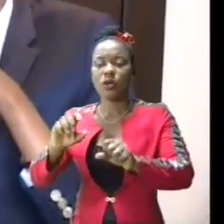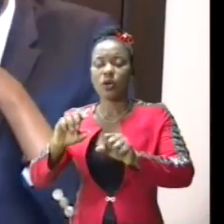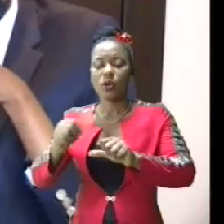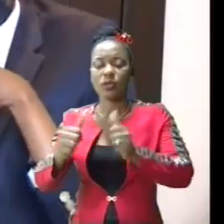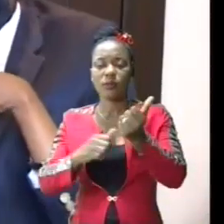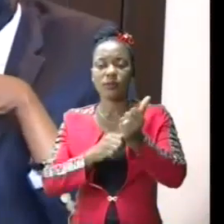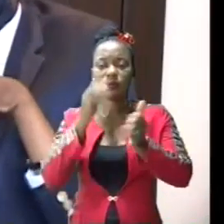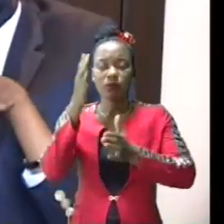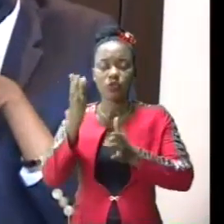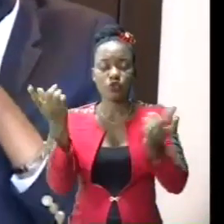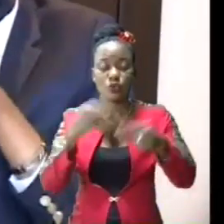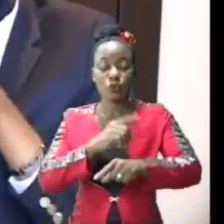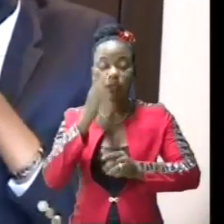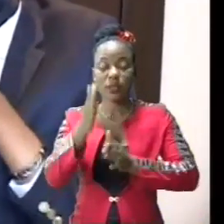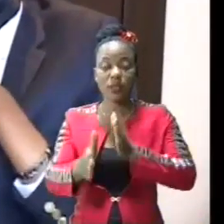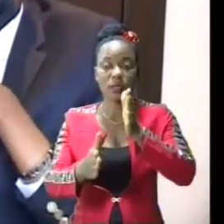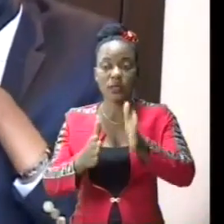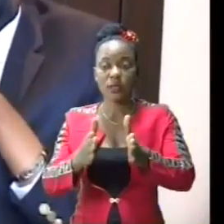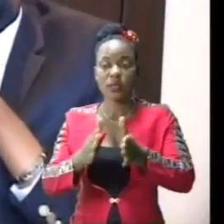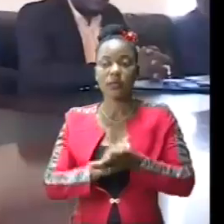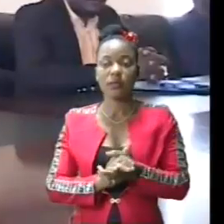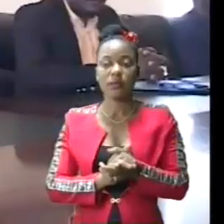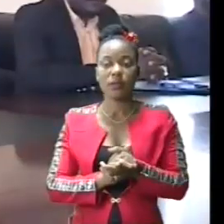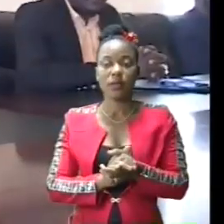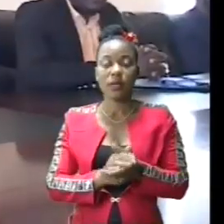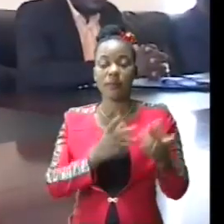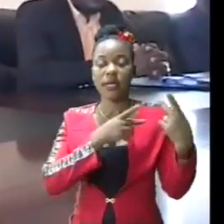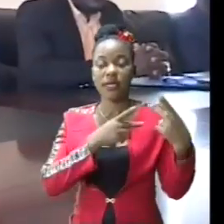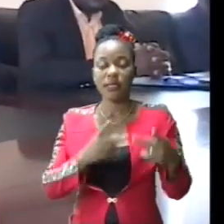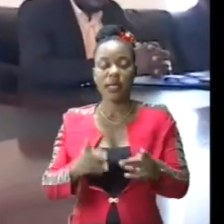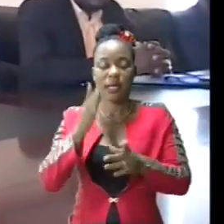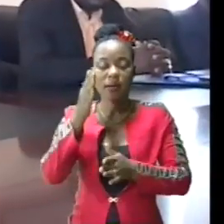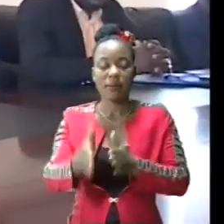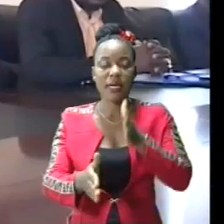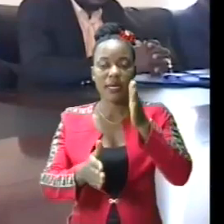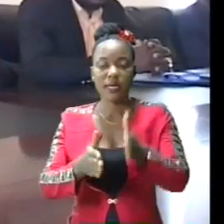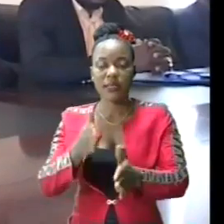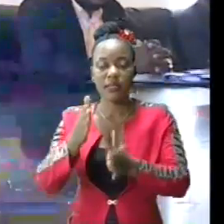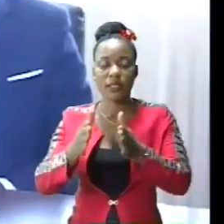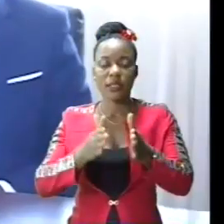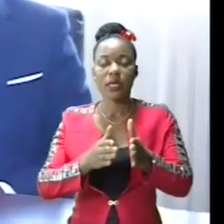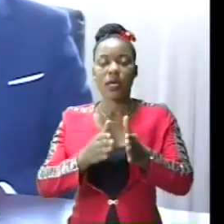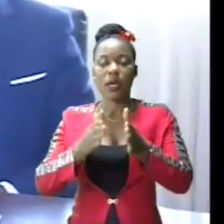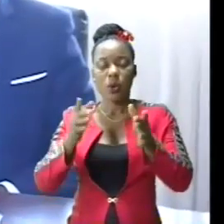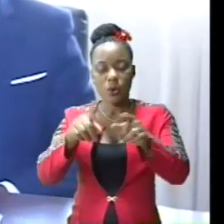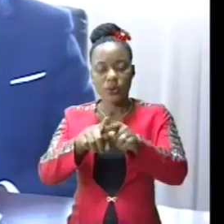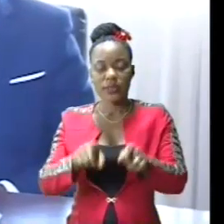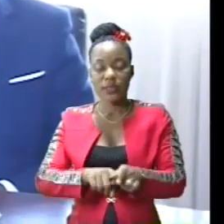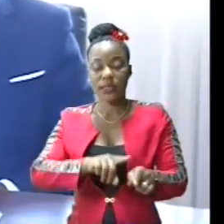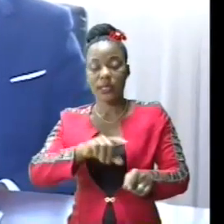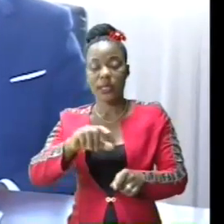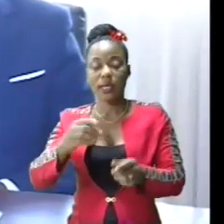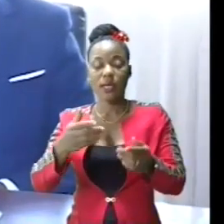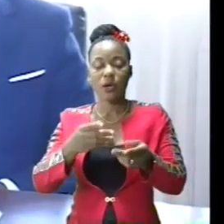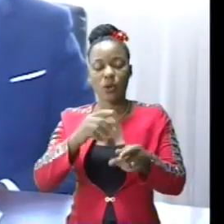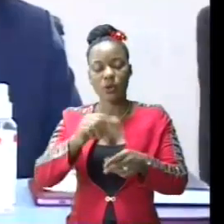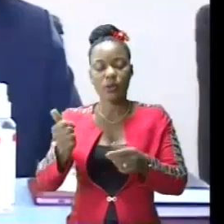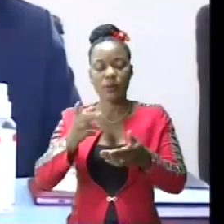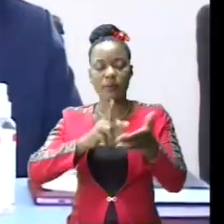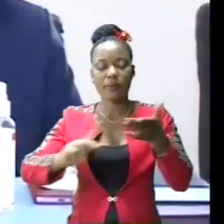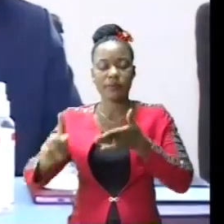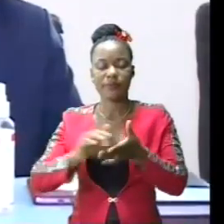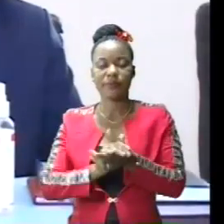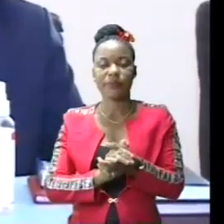Kinshasa, Lubumbashi et Goma pendant la marche pacifique des combattants de leur parti le 9 juillet